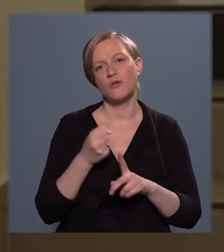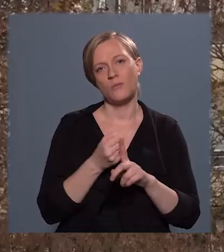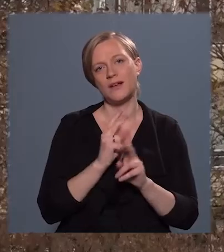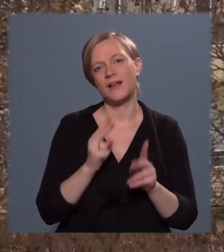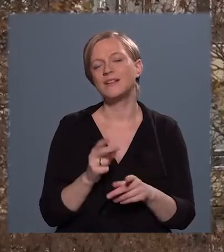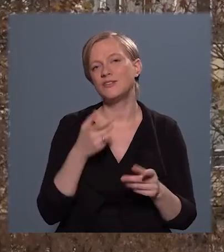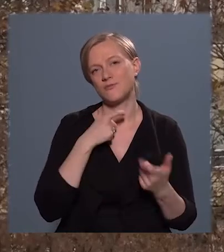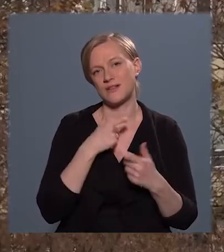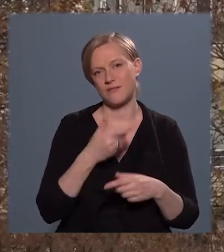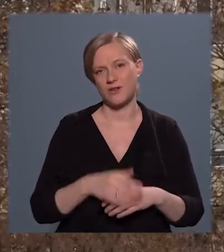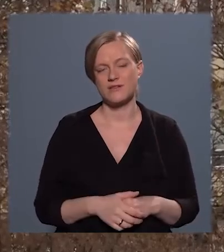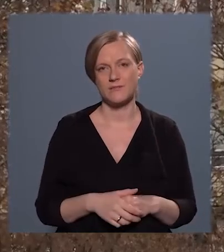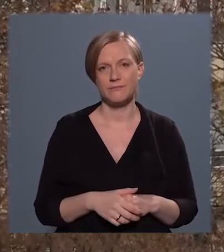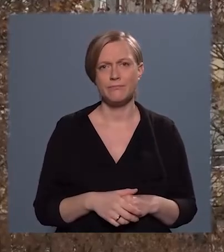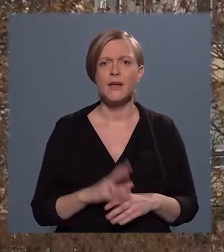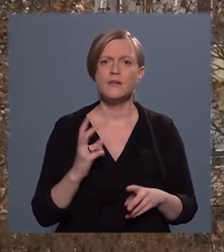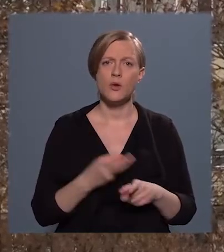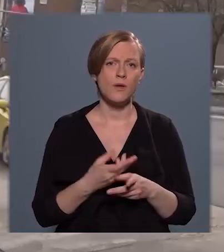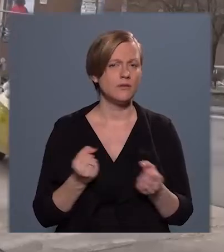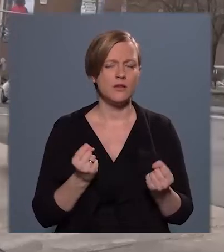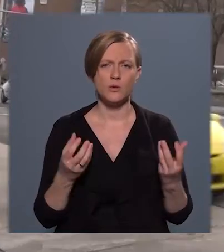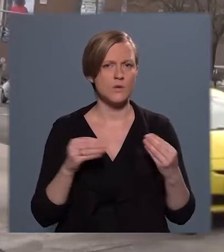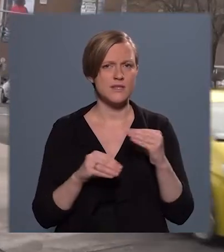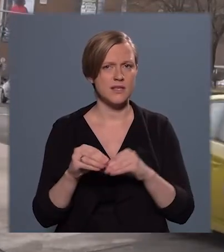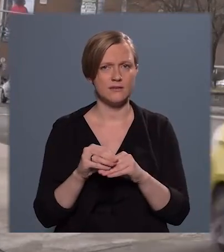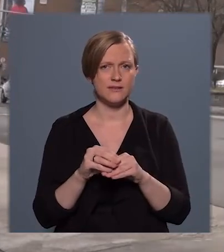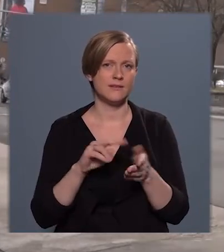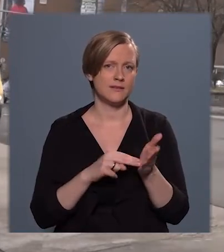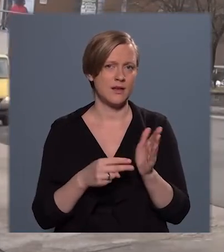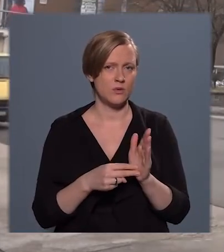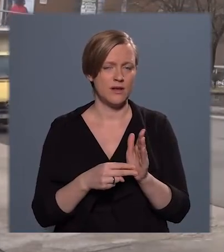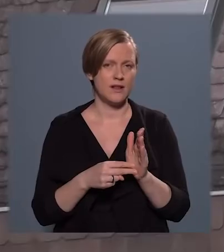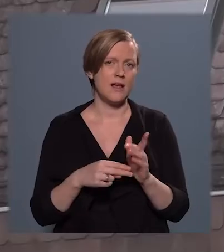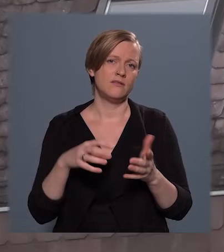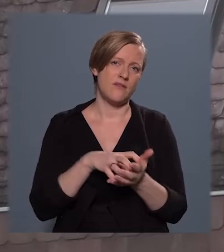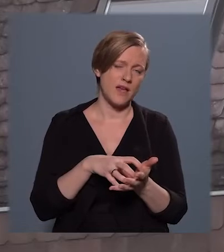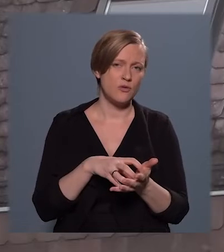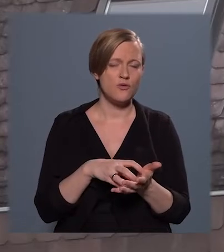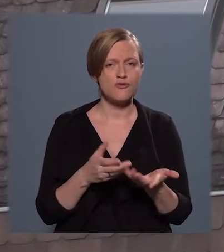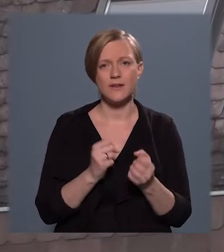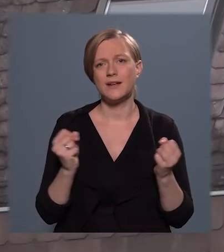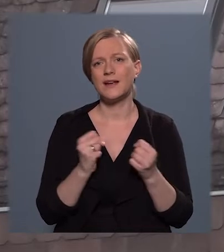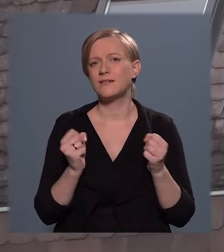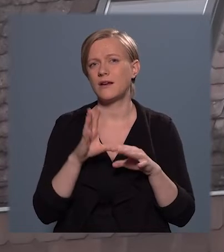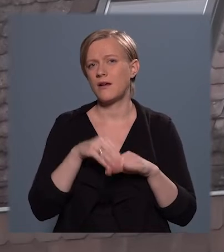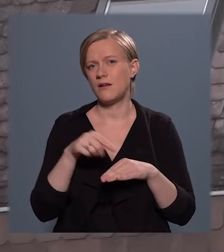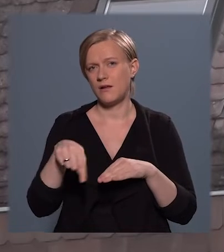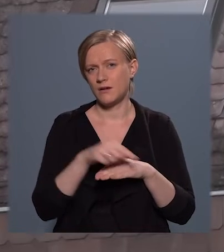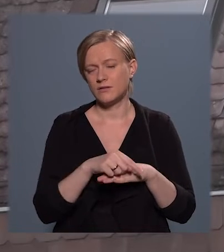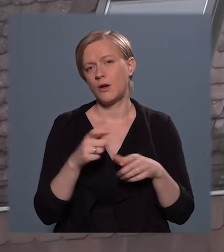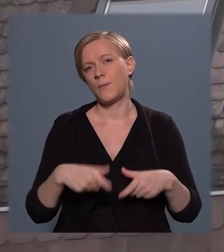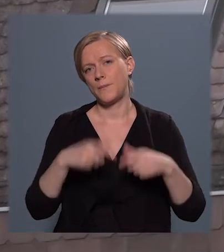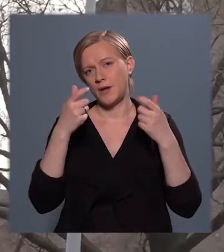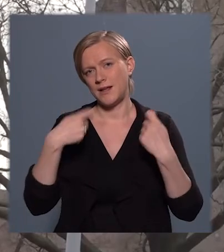megszavazni. Kőbánya ugye nagyon összetett kerület, város, hiszen rengetegen laknak